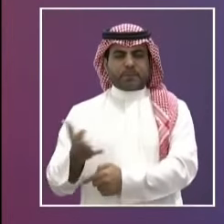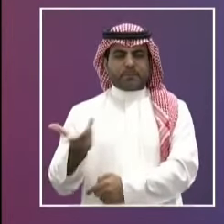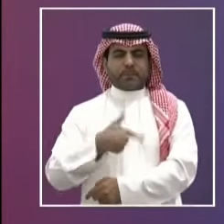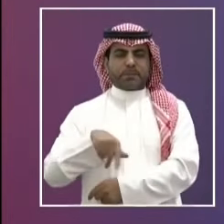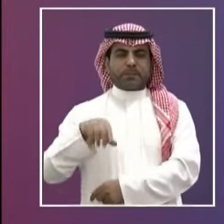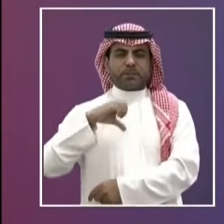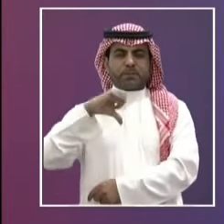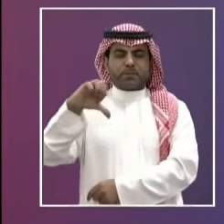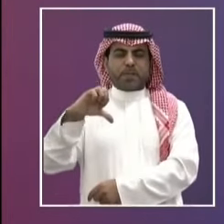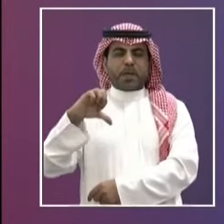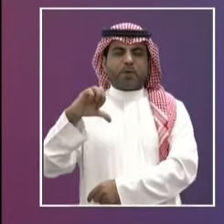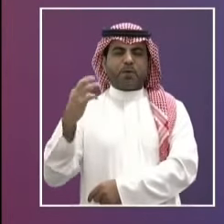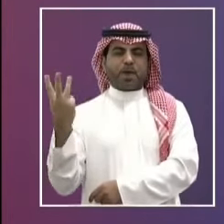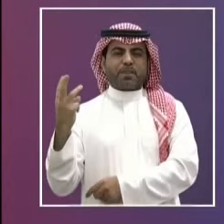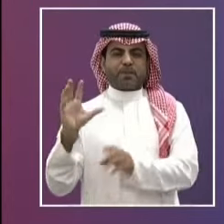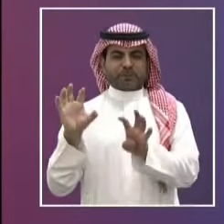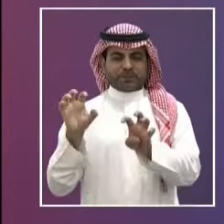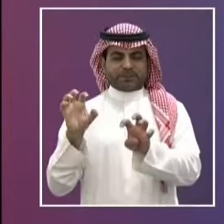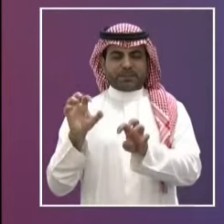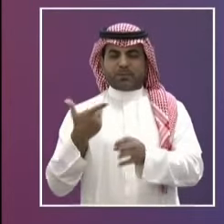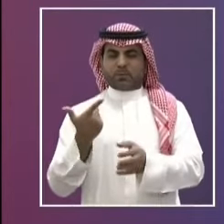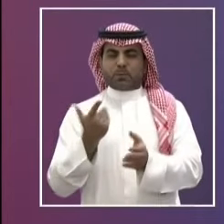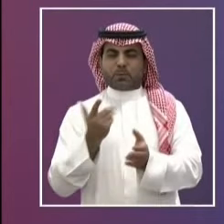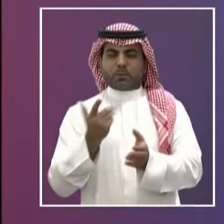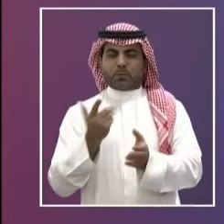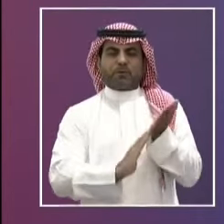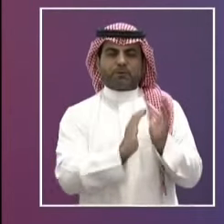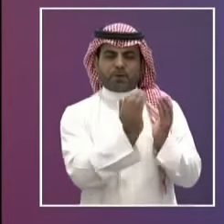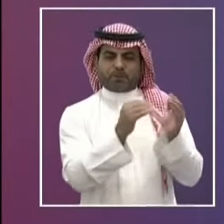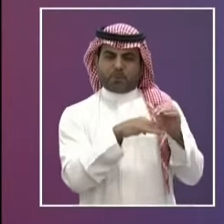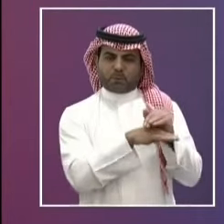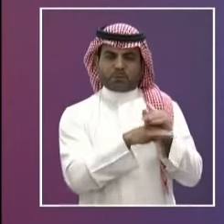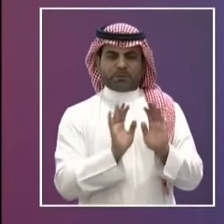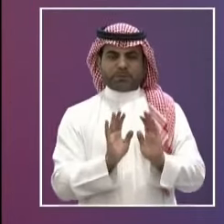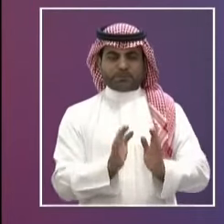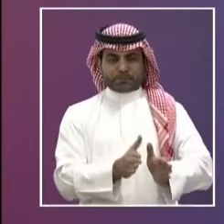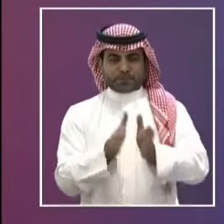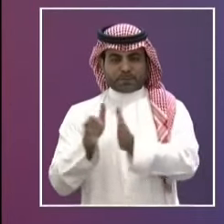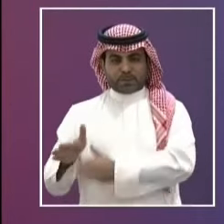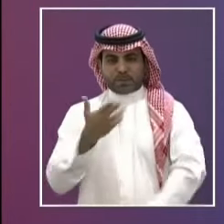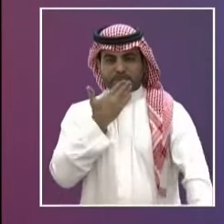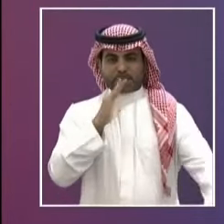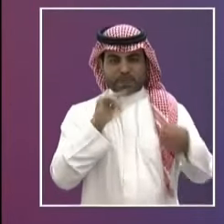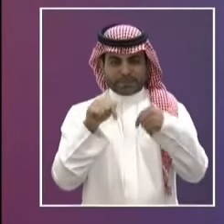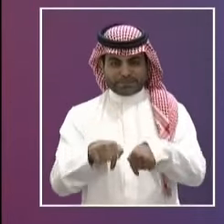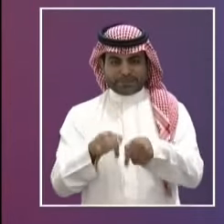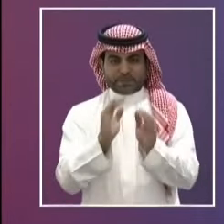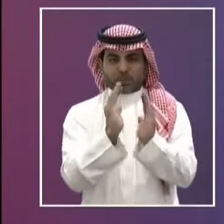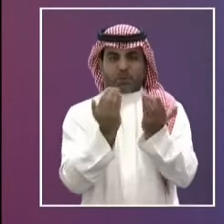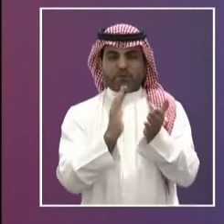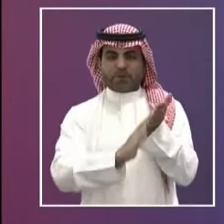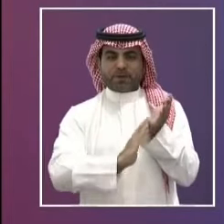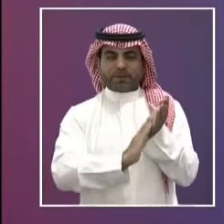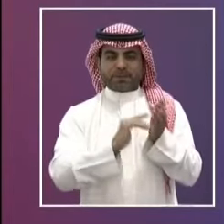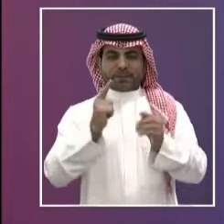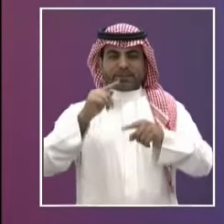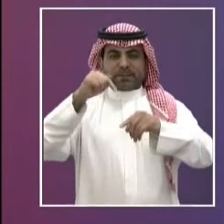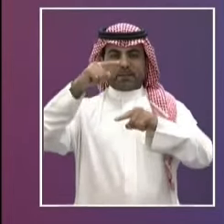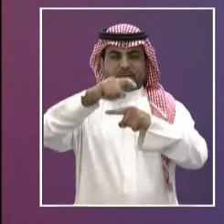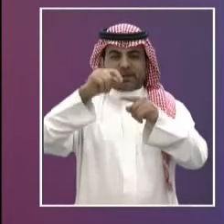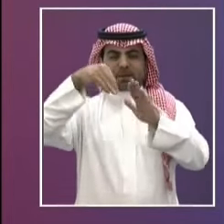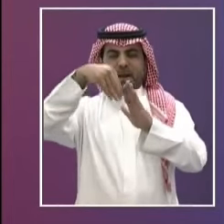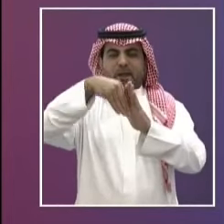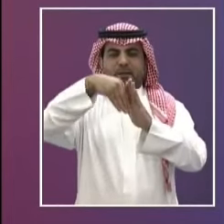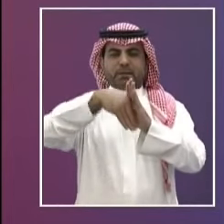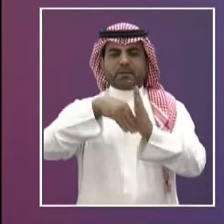993 هي الحالات الحرجة التي لا تزال تتلقى الرعاية في العناية المركزة. ونشير بحمد الله أن الحالات الحرجة انخفضت لتنزل دون